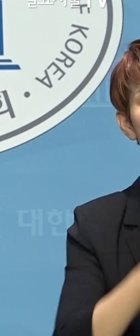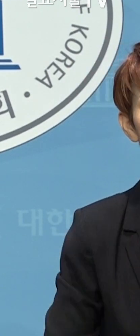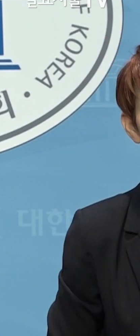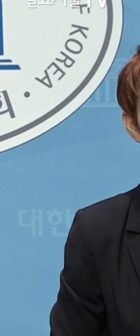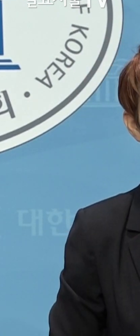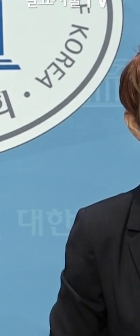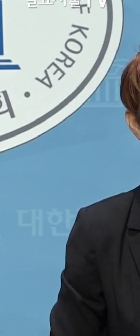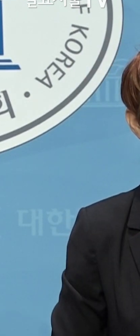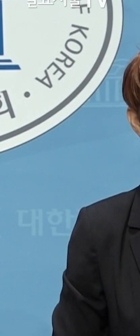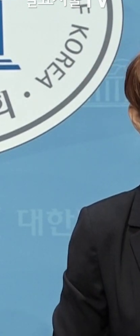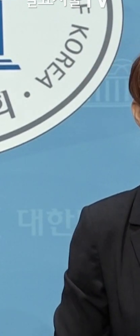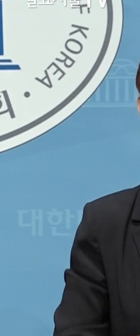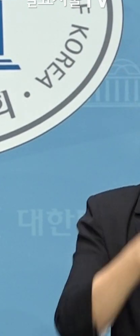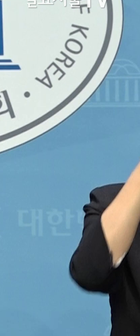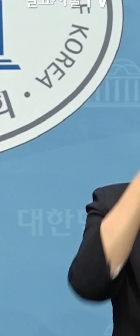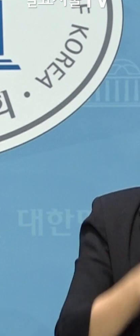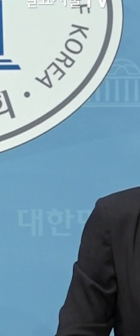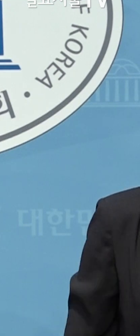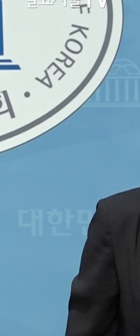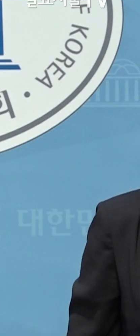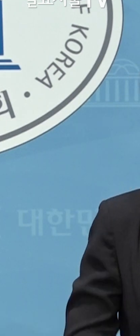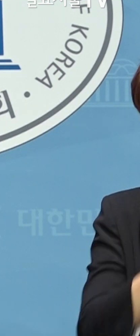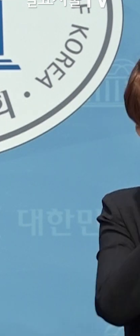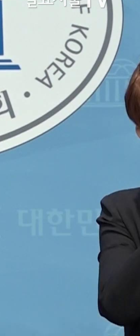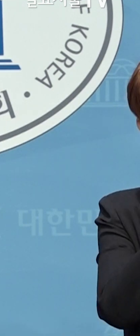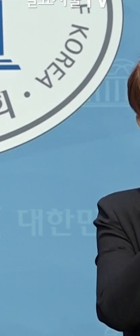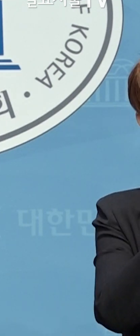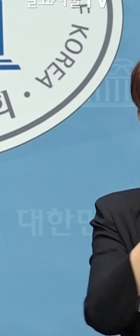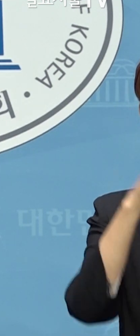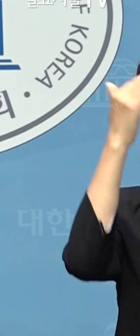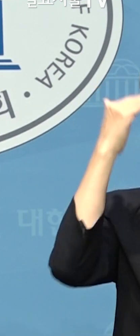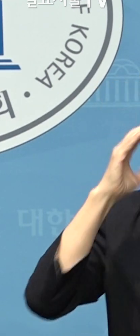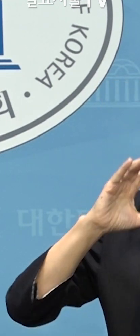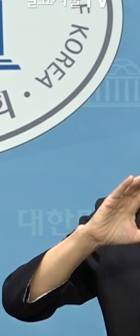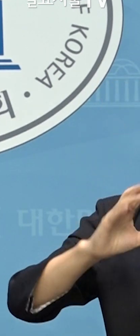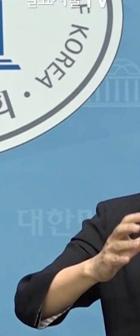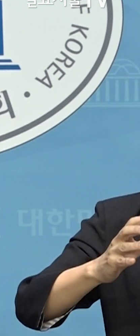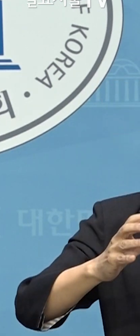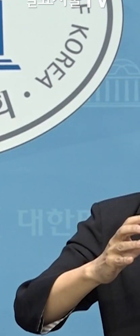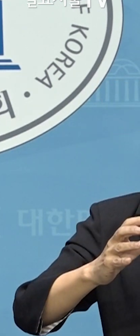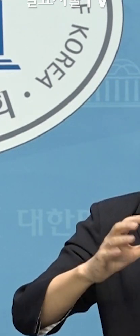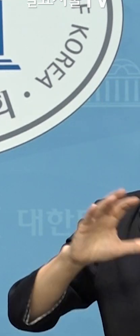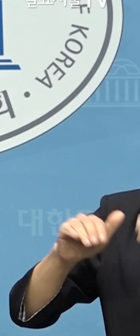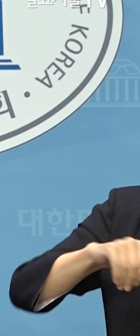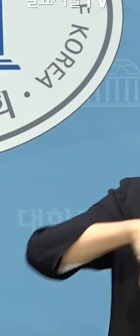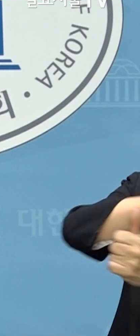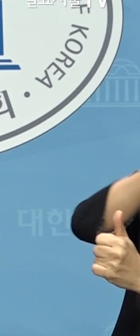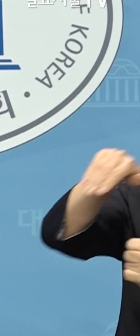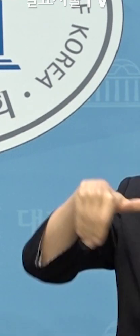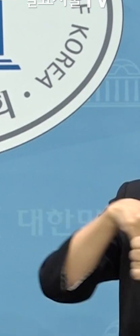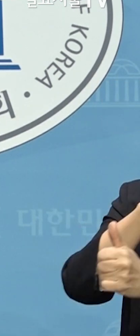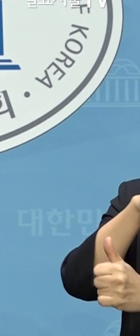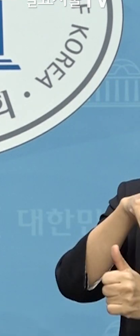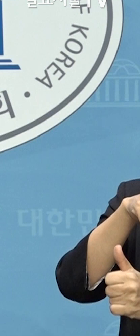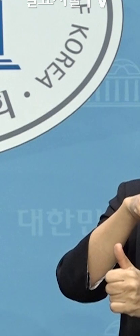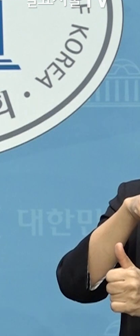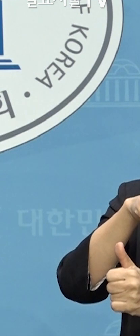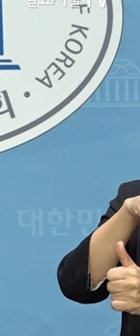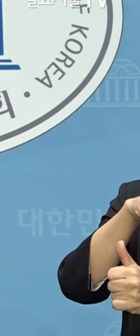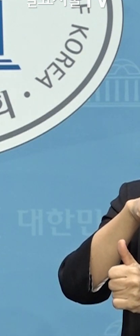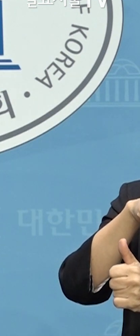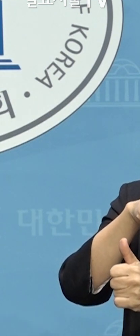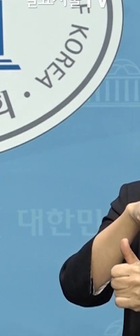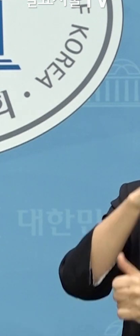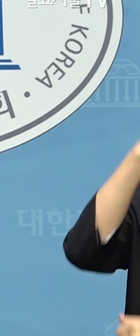합니까 윤석 대통령이 현재 대한민국과 국민이 처한 상황을 얼마나